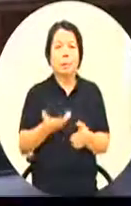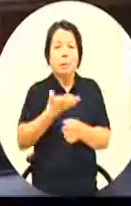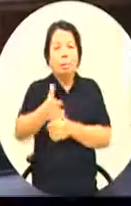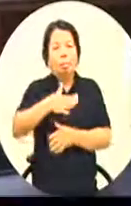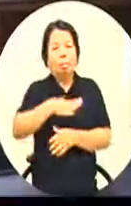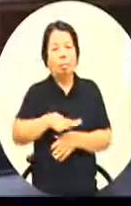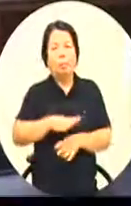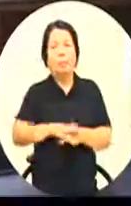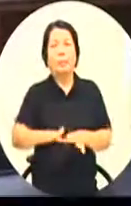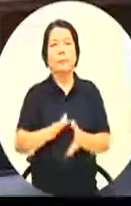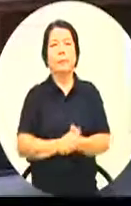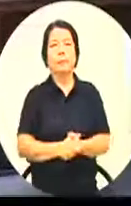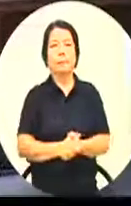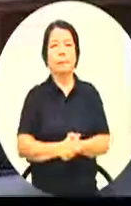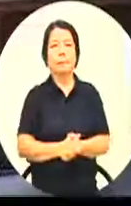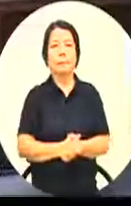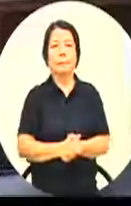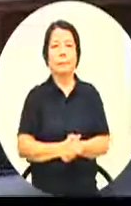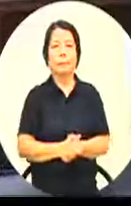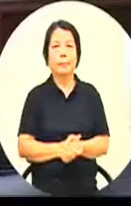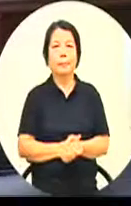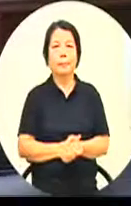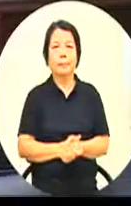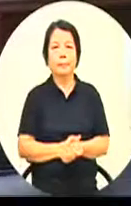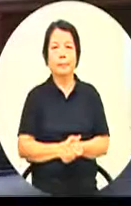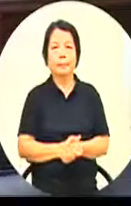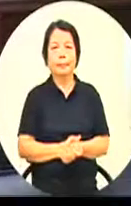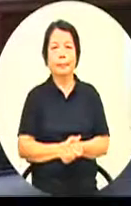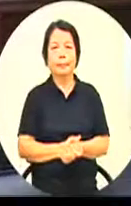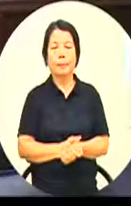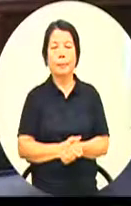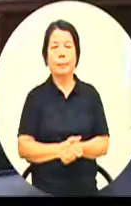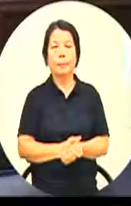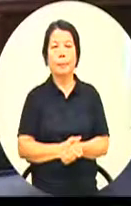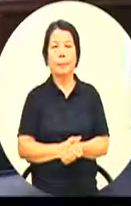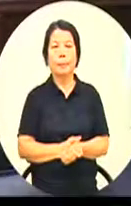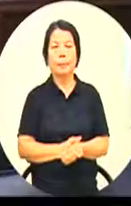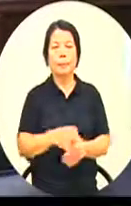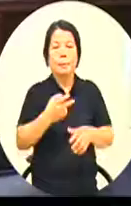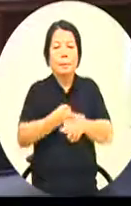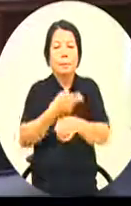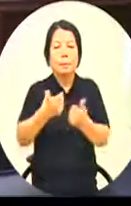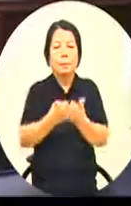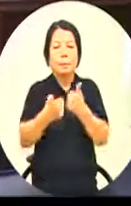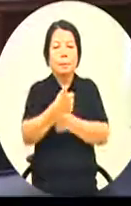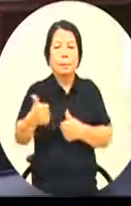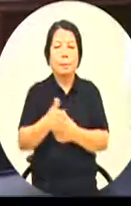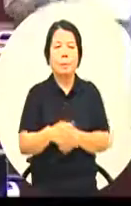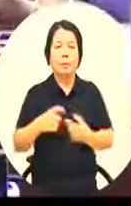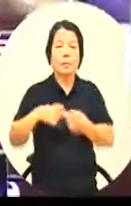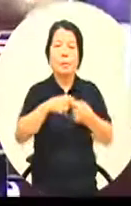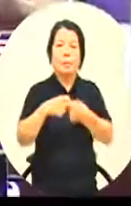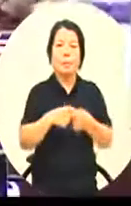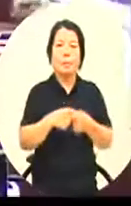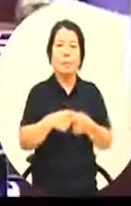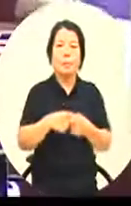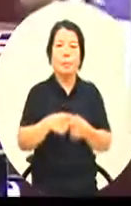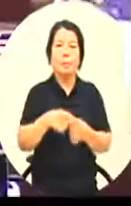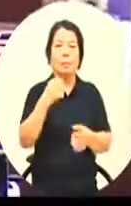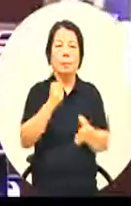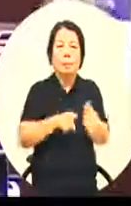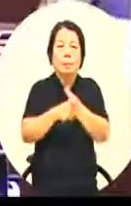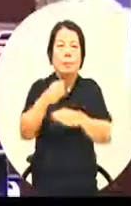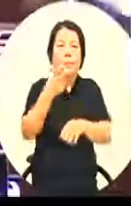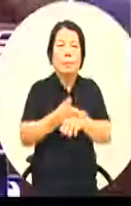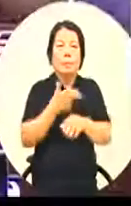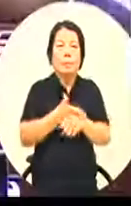的了。局长，可以说明一下。 刚才罗议员提到了这个联合甄试或者是专长科